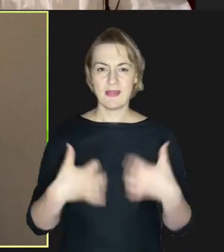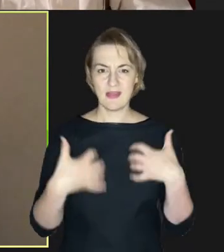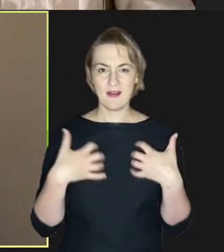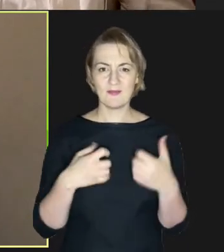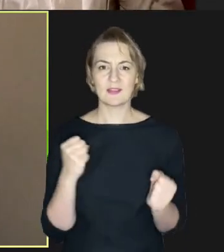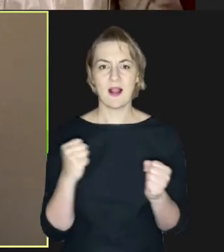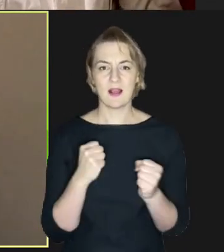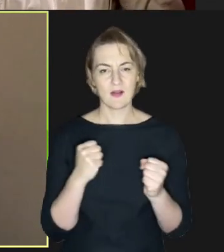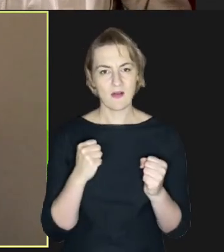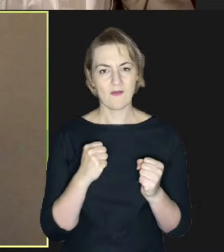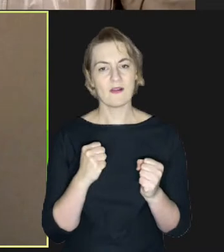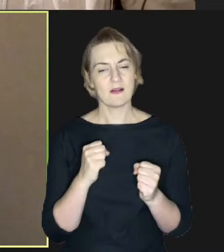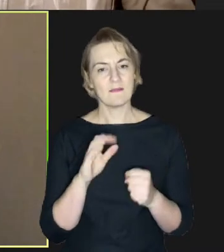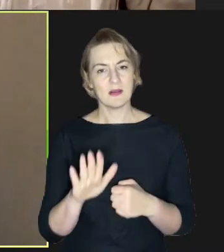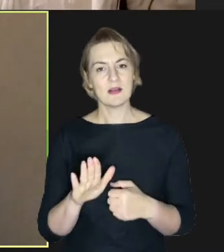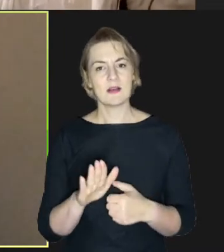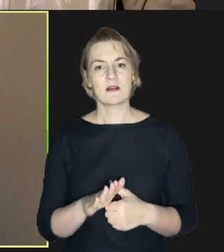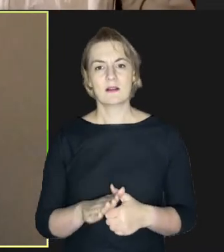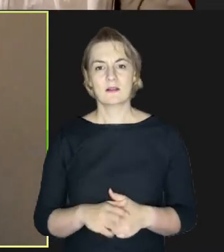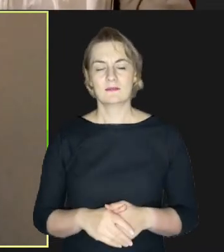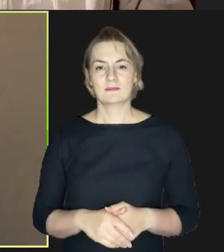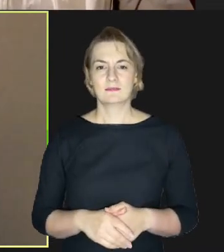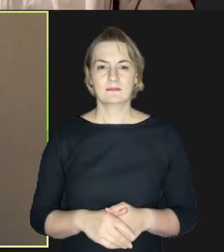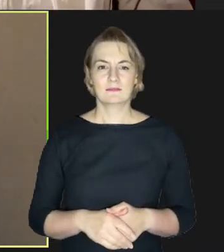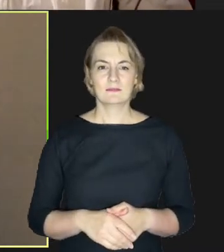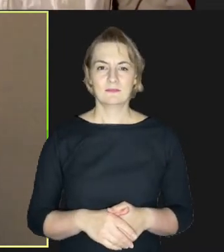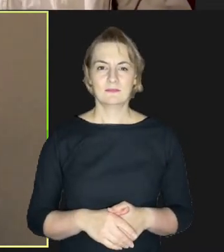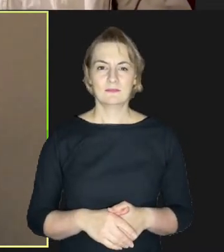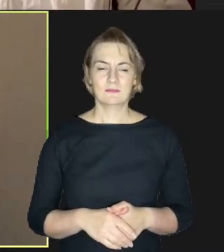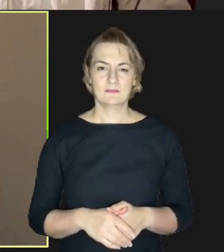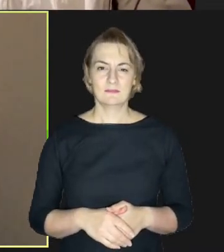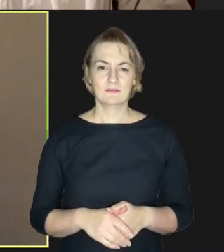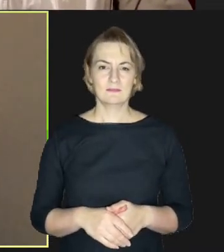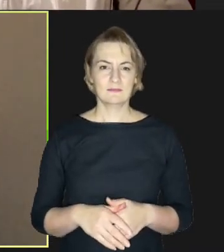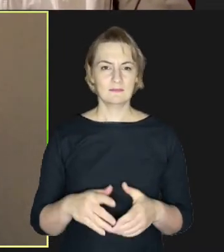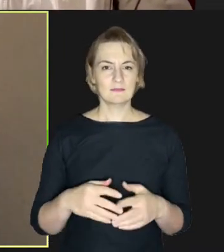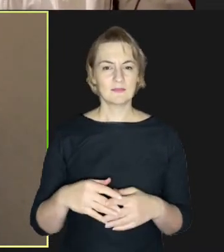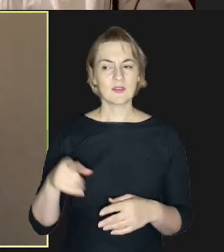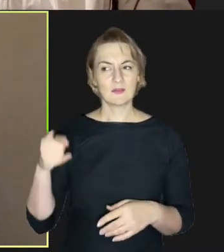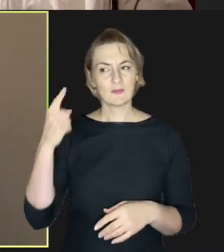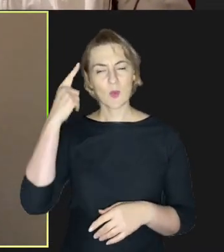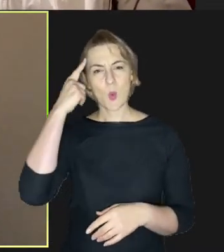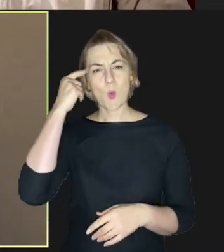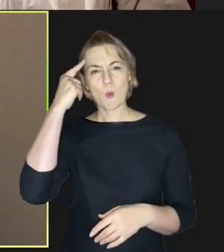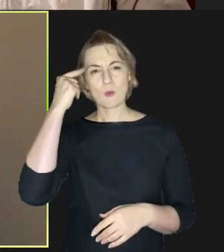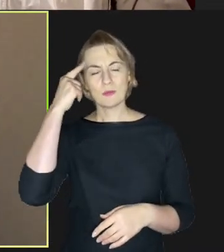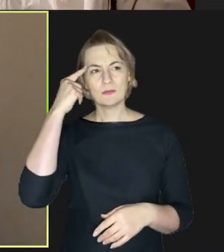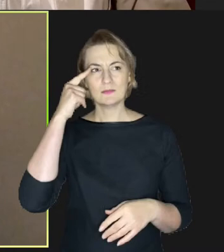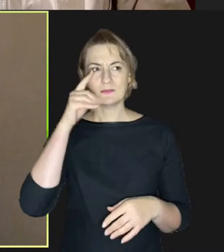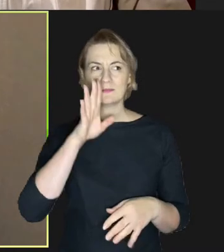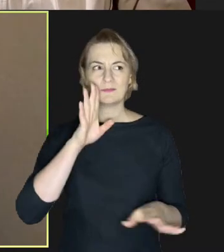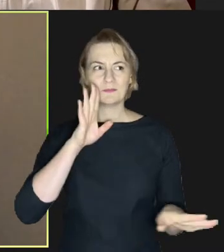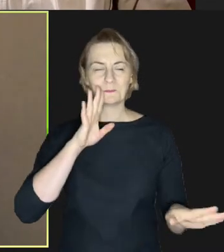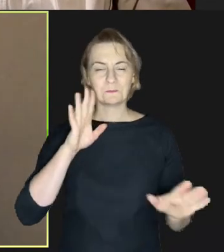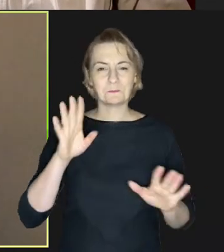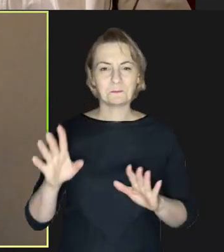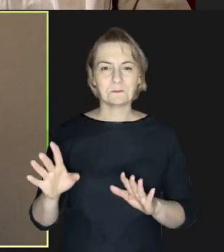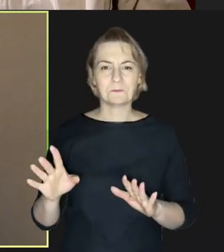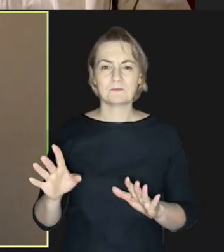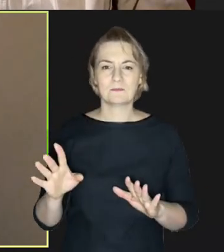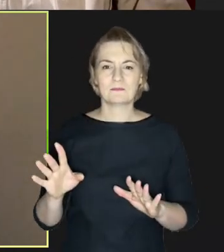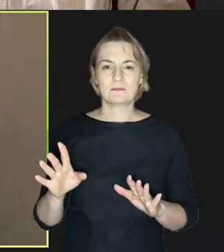tak? No to prawda, jest, jego umysł jest ogarnięty takim